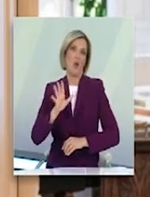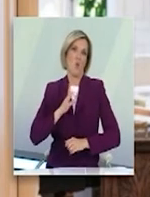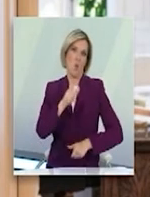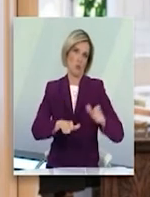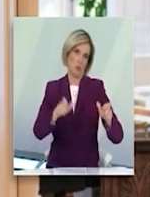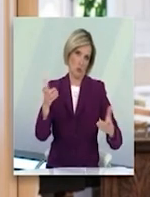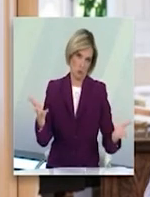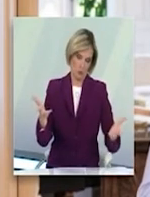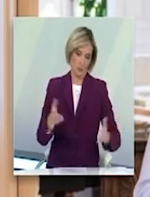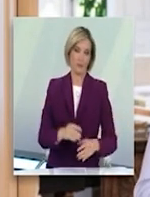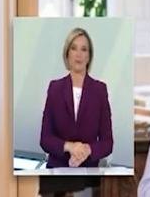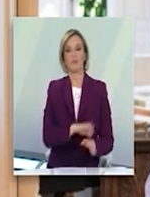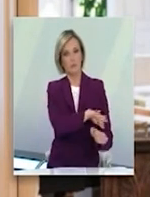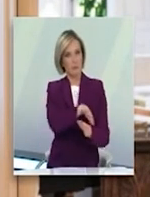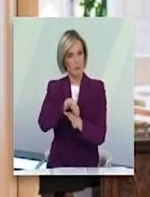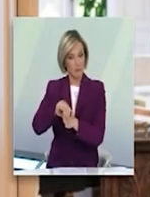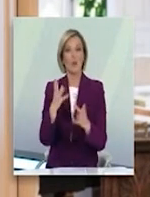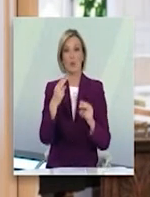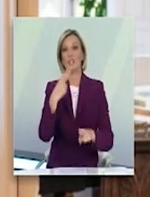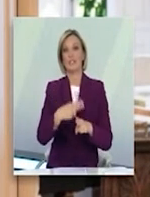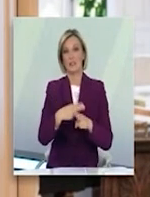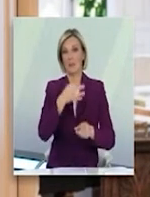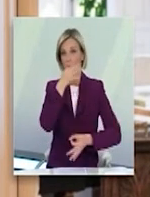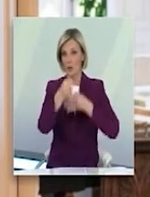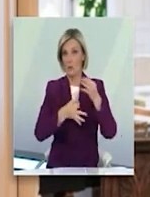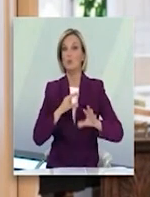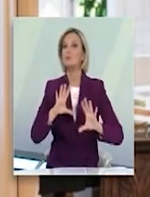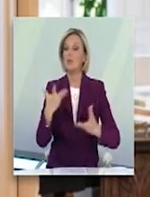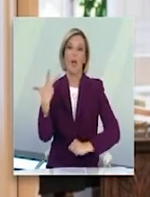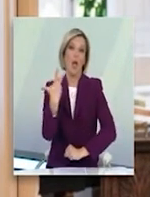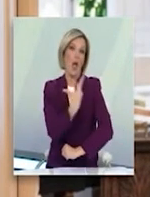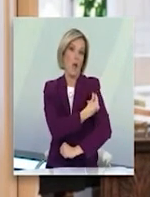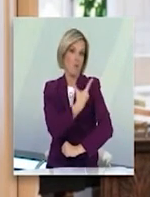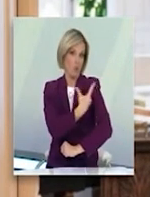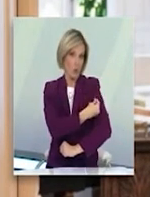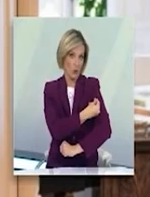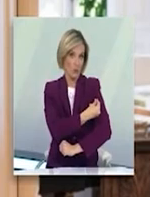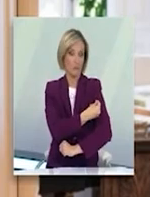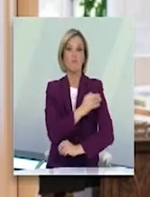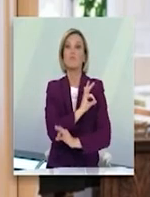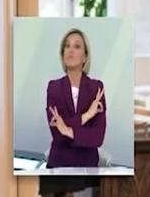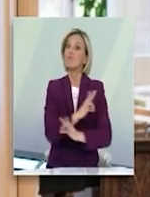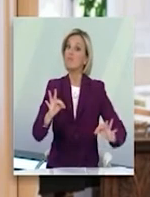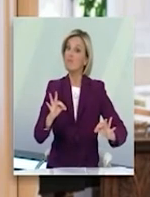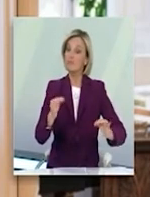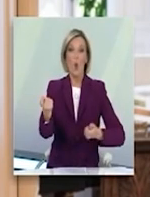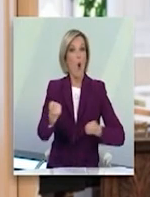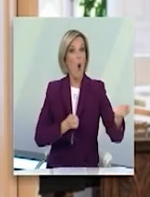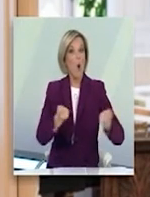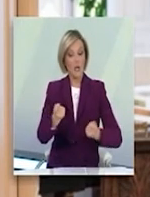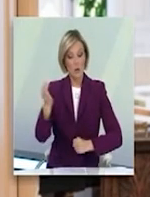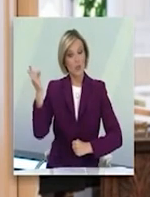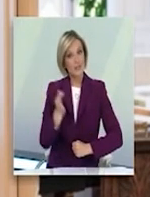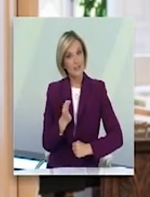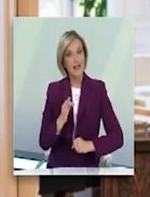Επανέρχομαι ωστόσο στο πιο κρίσιμο θέμα, τους εμβολιασμούς. Παρά την άψογη οργάνωσή τους, δεν είμαστε ακόμα